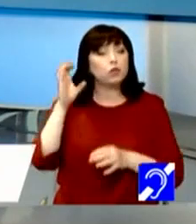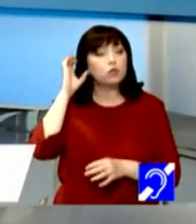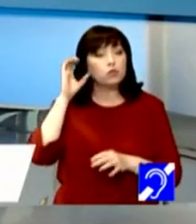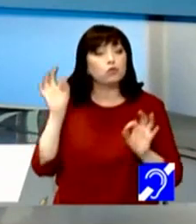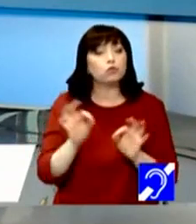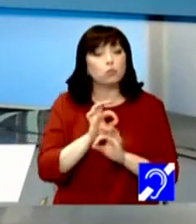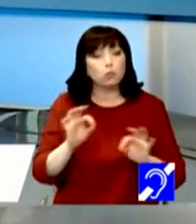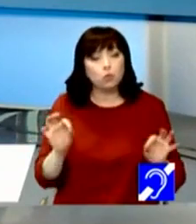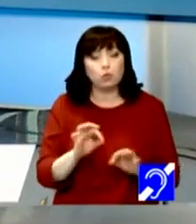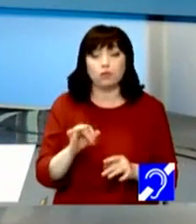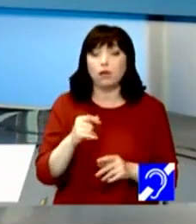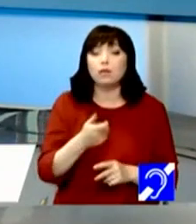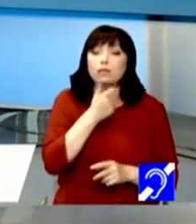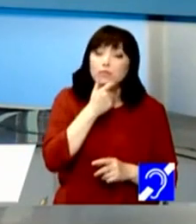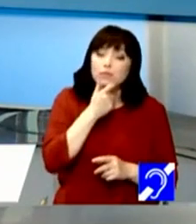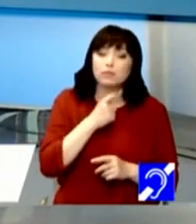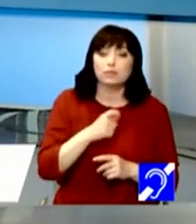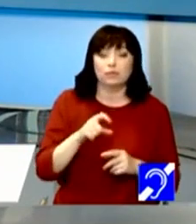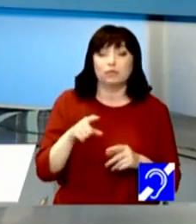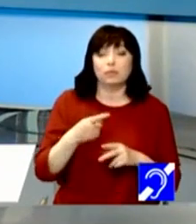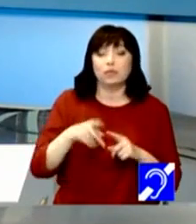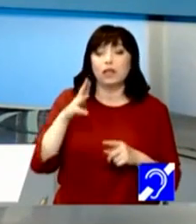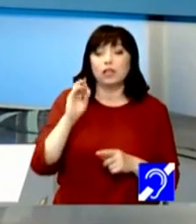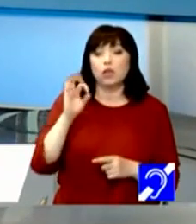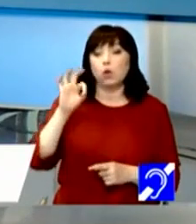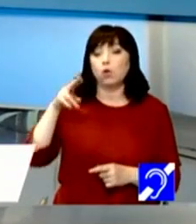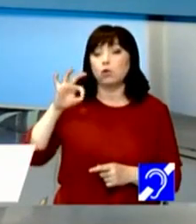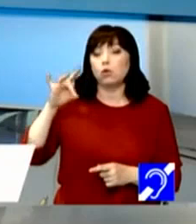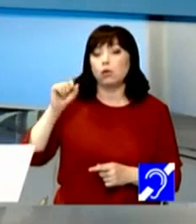De Faia și îl admirăm din nou pe Teodor Aman. În acest